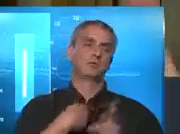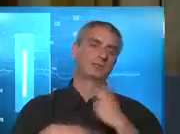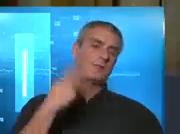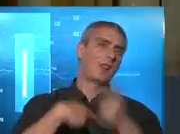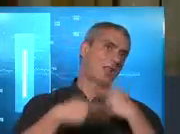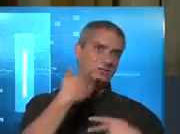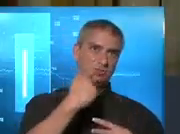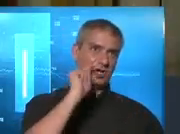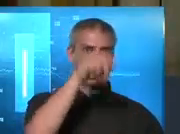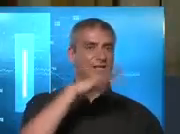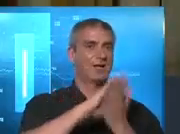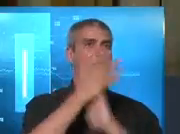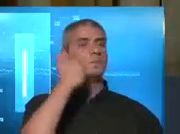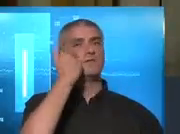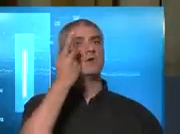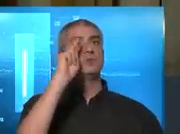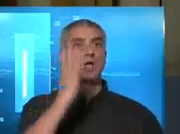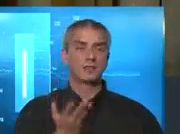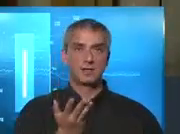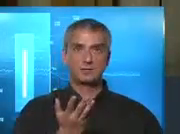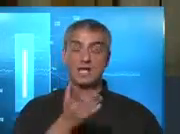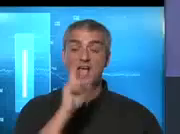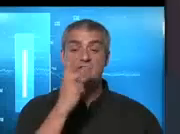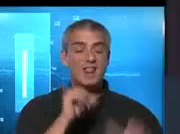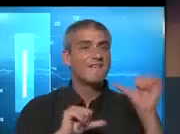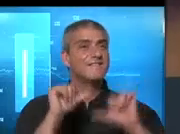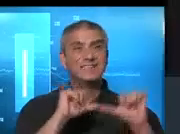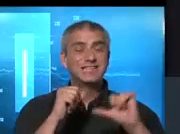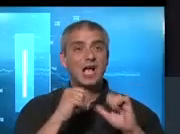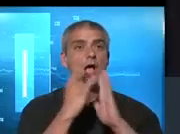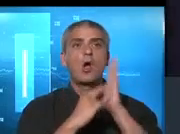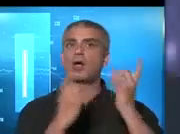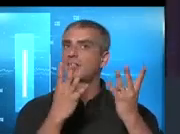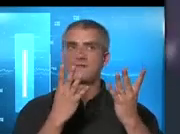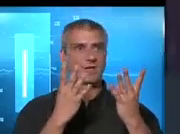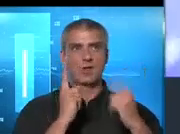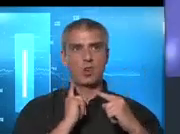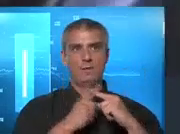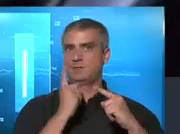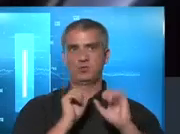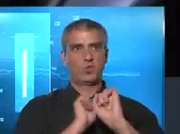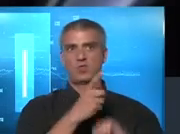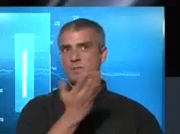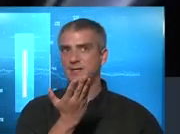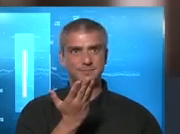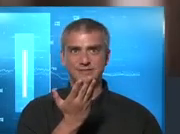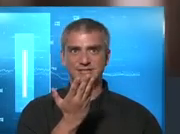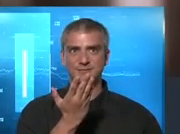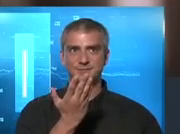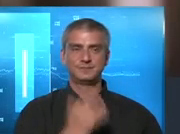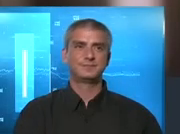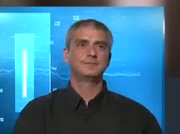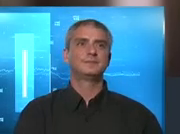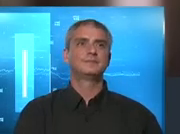ולחזור ולהגיע להיות מבוגרים יותר מהר. הפיזיקה וחוקי הטבע לא בדיוק תומכים בזה.